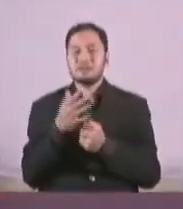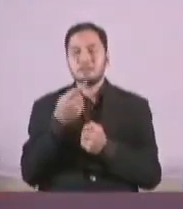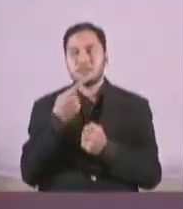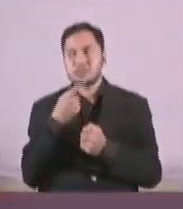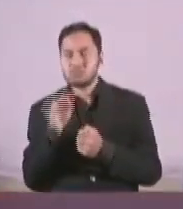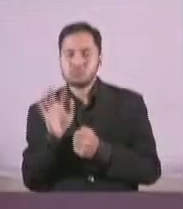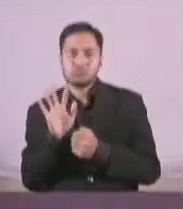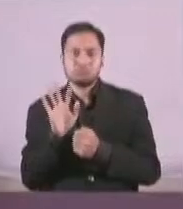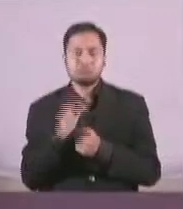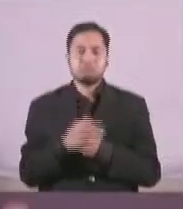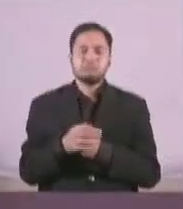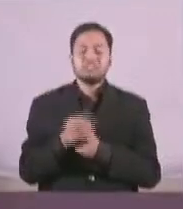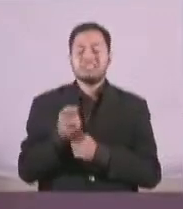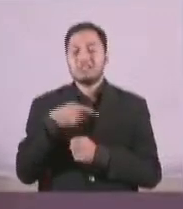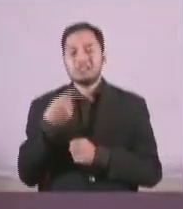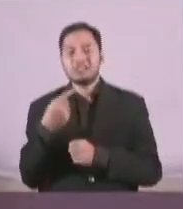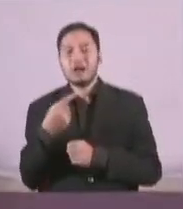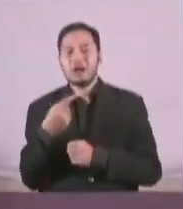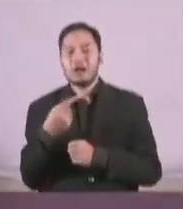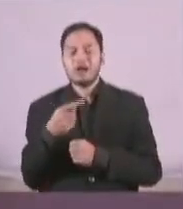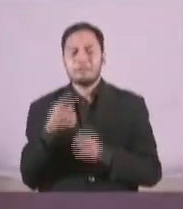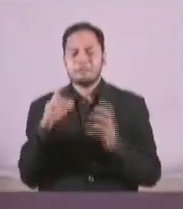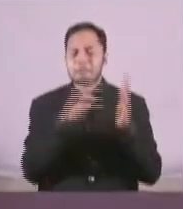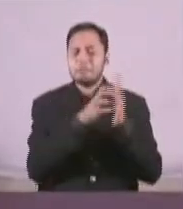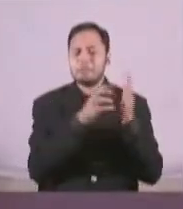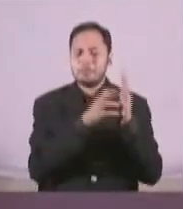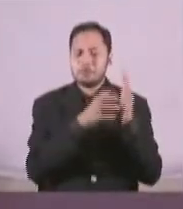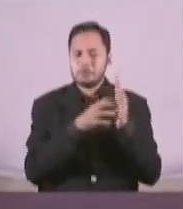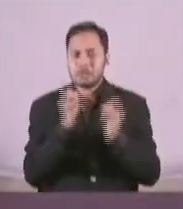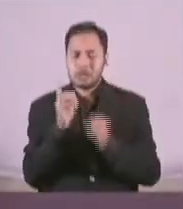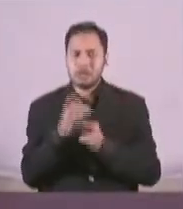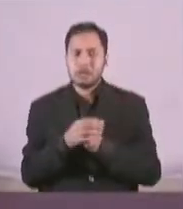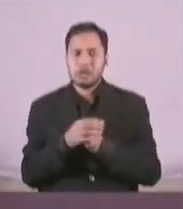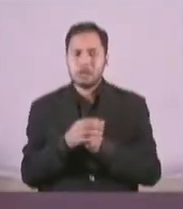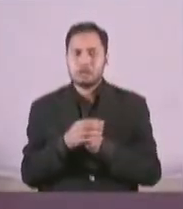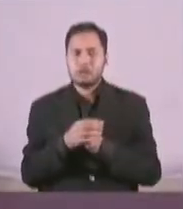situ. Itulah kehadiran pemimpin.